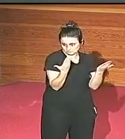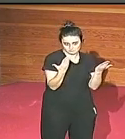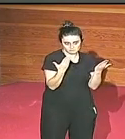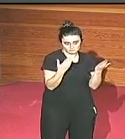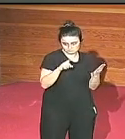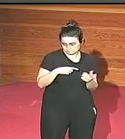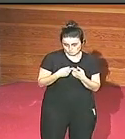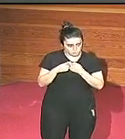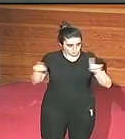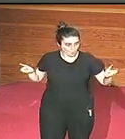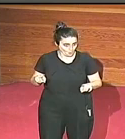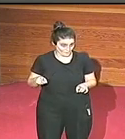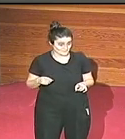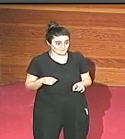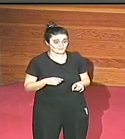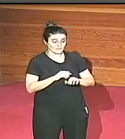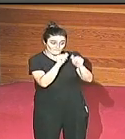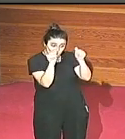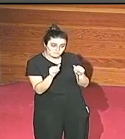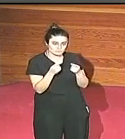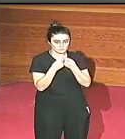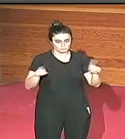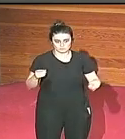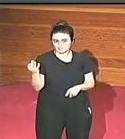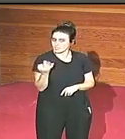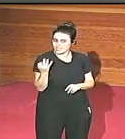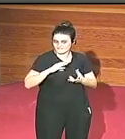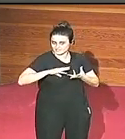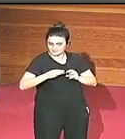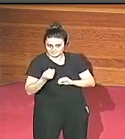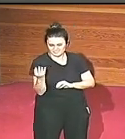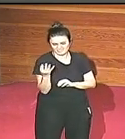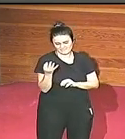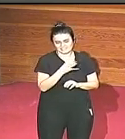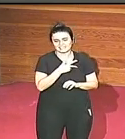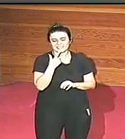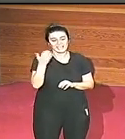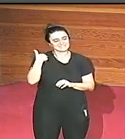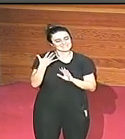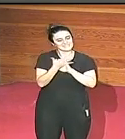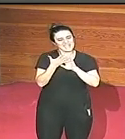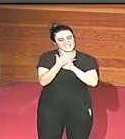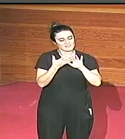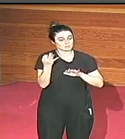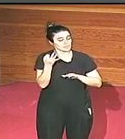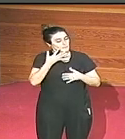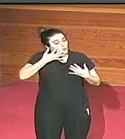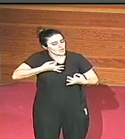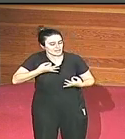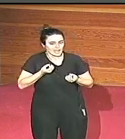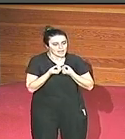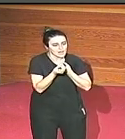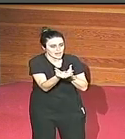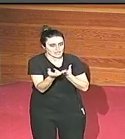dauden komunikabideekin. Eta formatoak aldatu behar dira. Hori bai, esentzia, esaten genuen sinesgarritasuna, altxor hori mantenduz, ez?